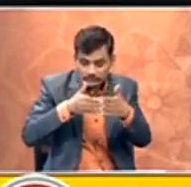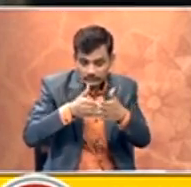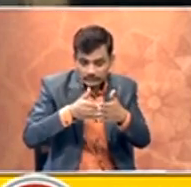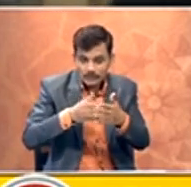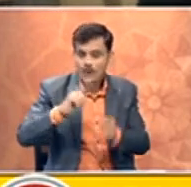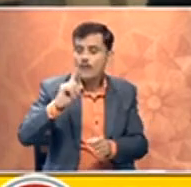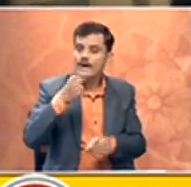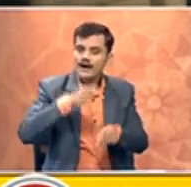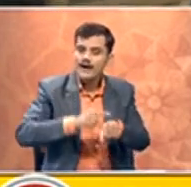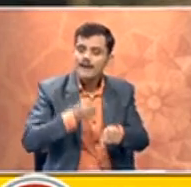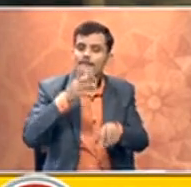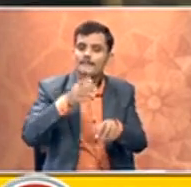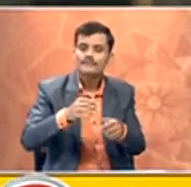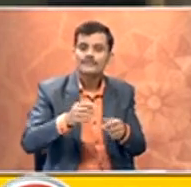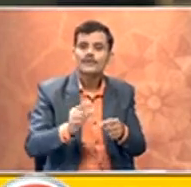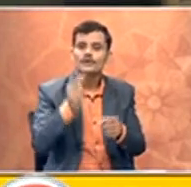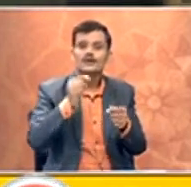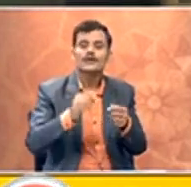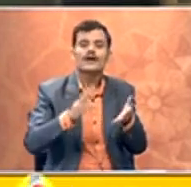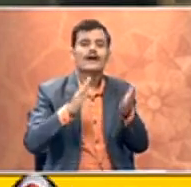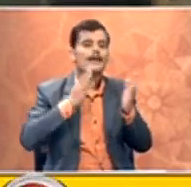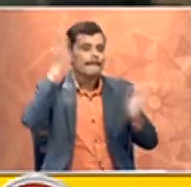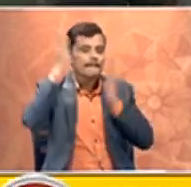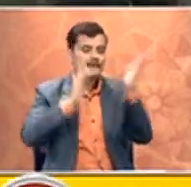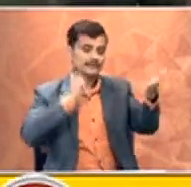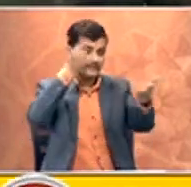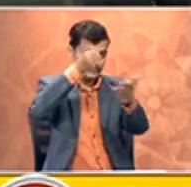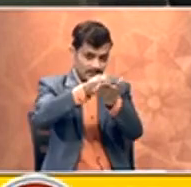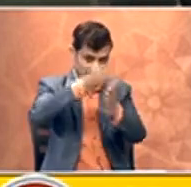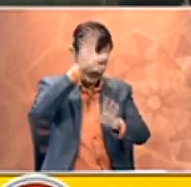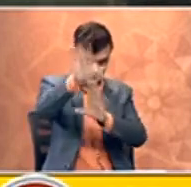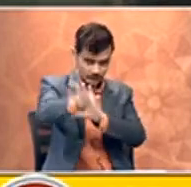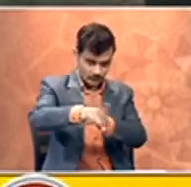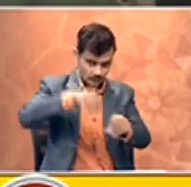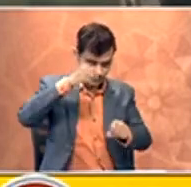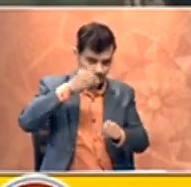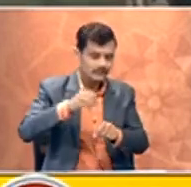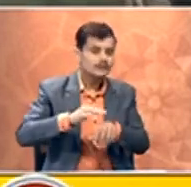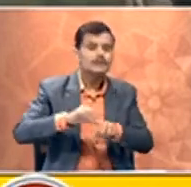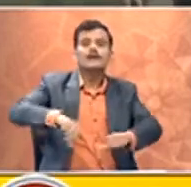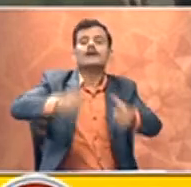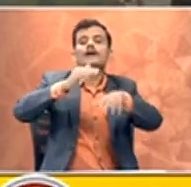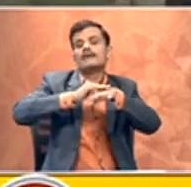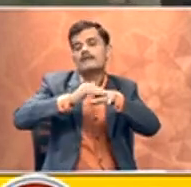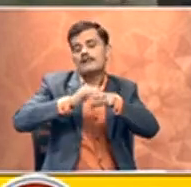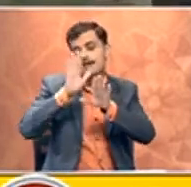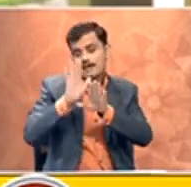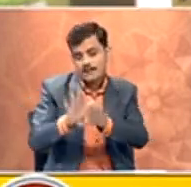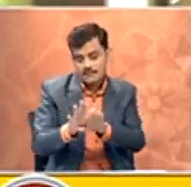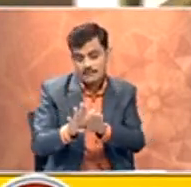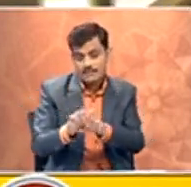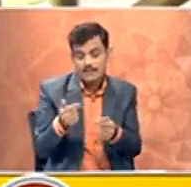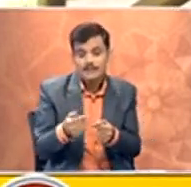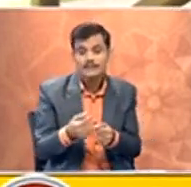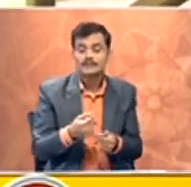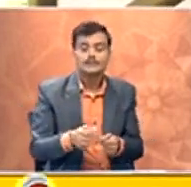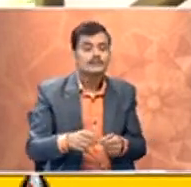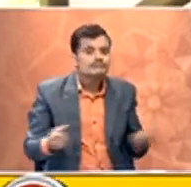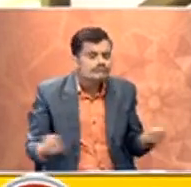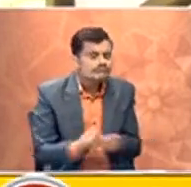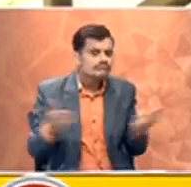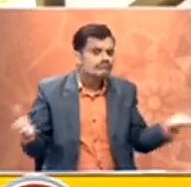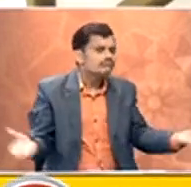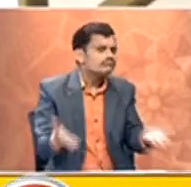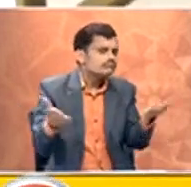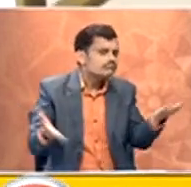यूनिवर्सिटी चैंपियनशिप के लिए मलेशिया सिलेक्शन हो गया और उसमें मेरा ब्रॉन्ज मेडल आया। तो उधर से एक्चुअली मुझे पुश मिला।